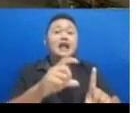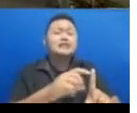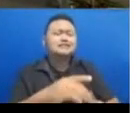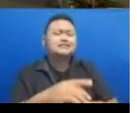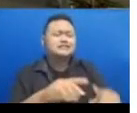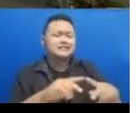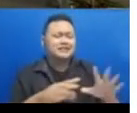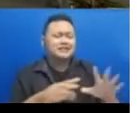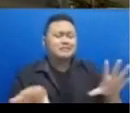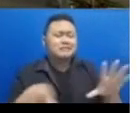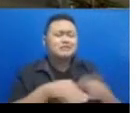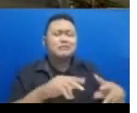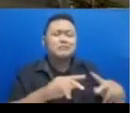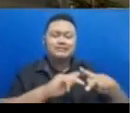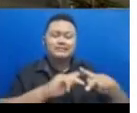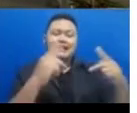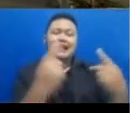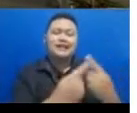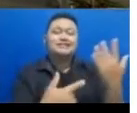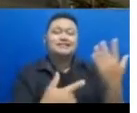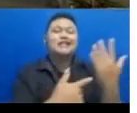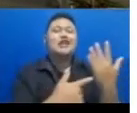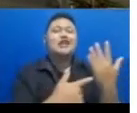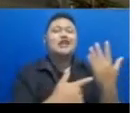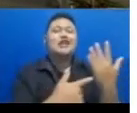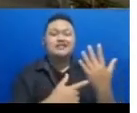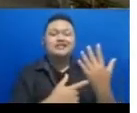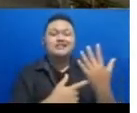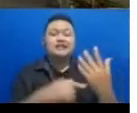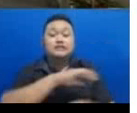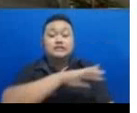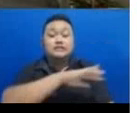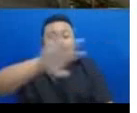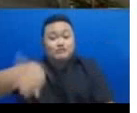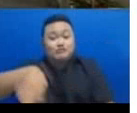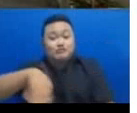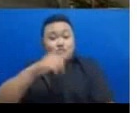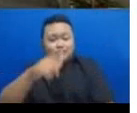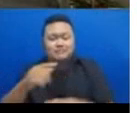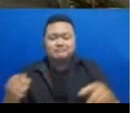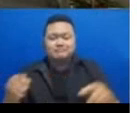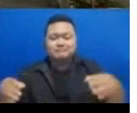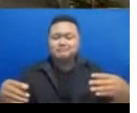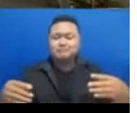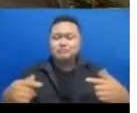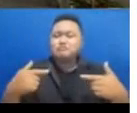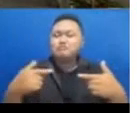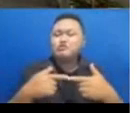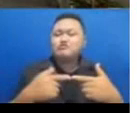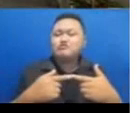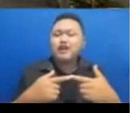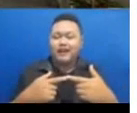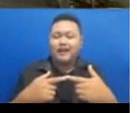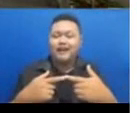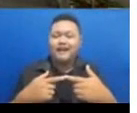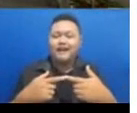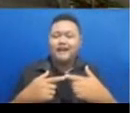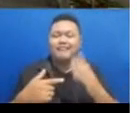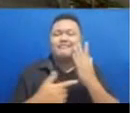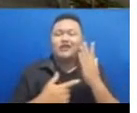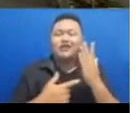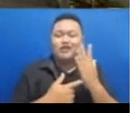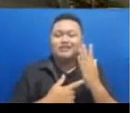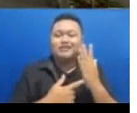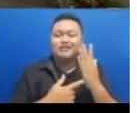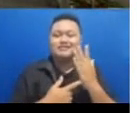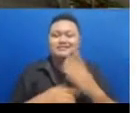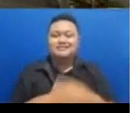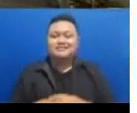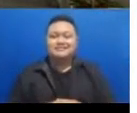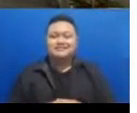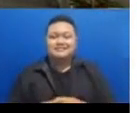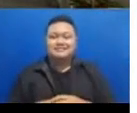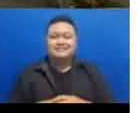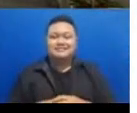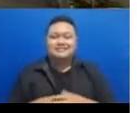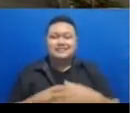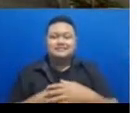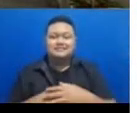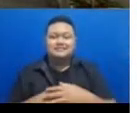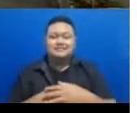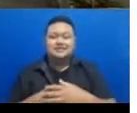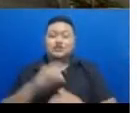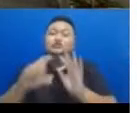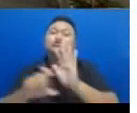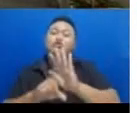semuanya berhubungan dengan teknologi, berhubungan dengan kemampuan non teknis. Dan kemampuan non teknisnya seperti Bapak Ibu bisa lihat di sini